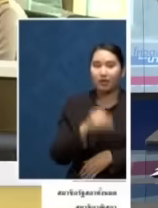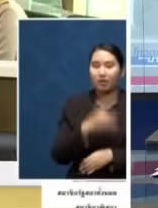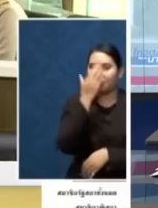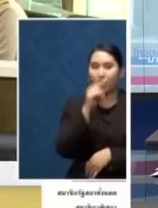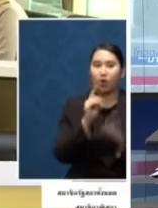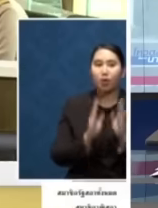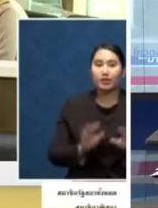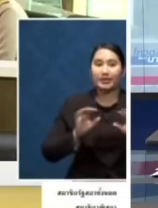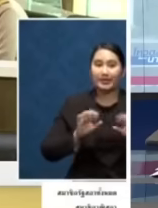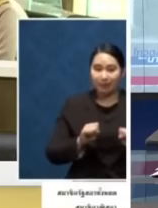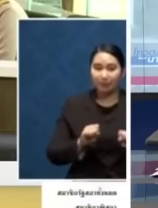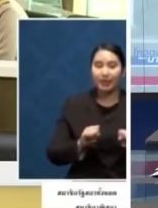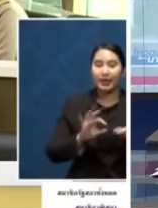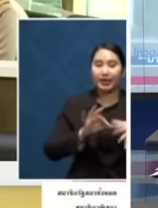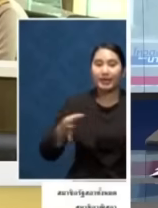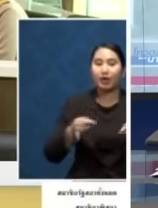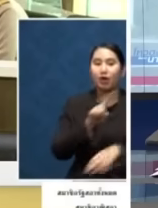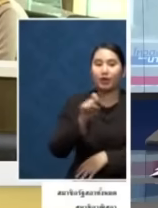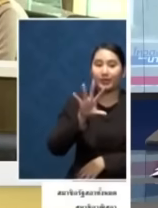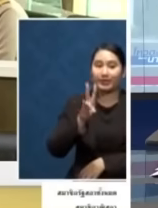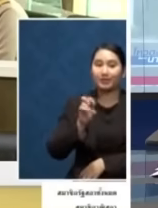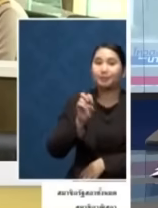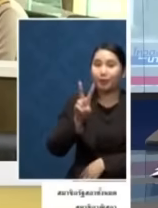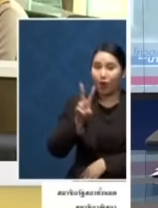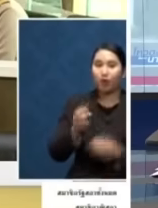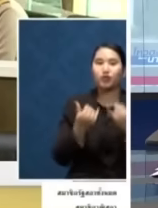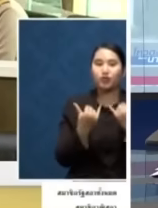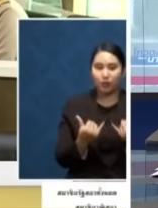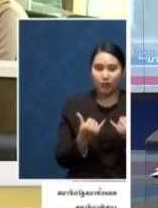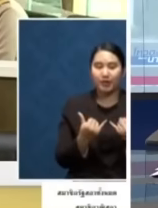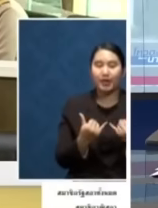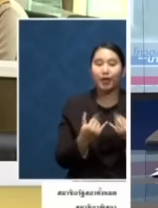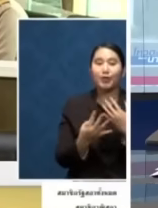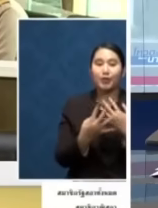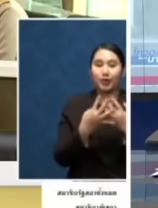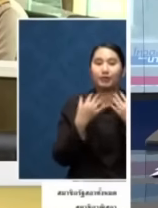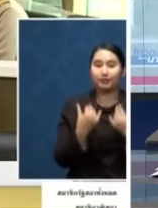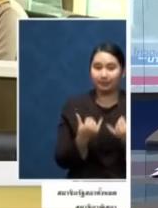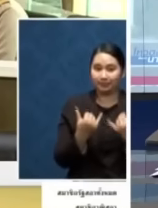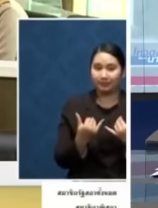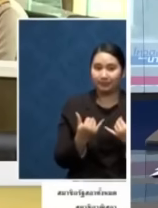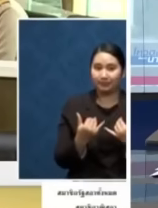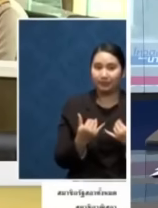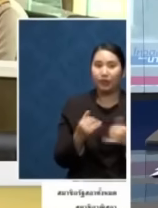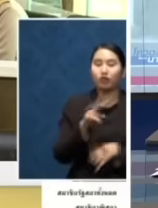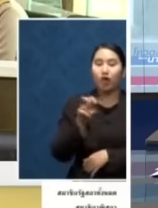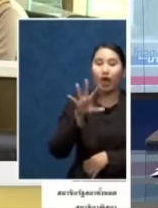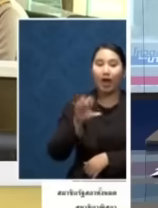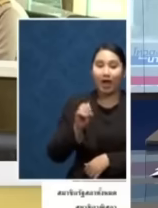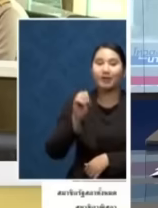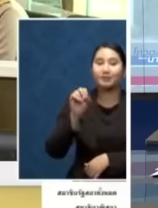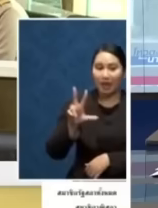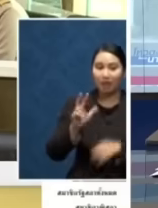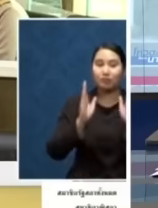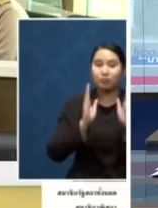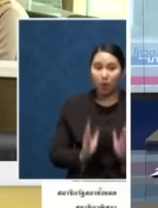2คือการแก้ไขมาตรา112ฮะแล้วหลายๆท่านเองโดยเฉพาะถ้าเกิดไม่ใช่ฝั่งสว.อย่างเดียวเนี่ยถ้าเป็นฝั่งสส.จะเน้นไปที่การแก้ไขมาตรา